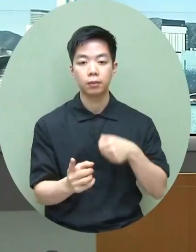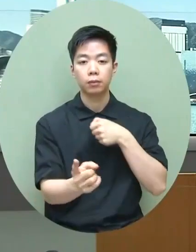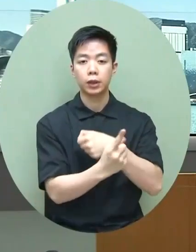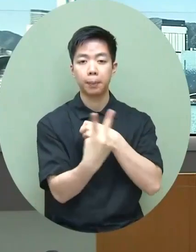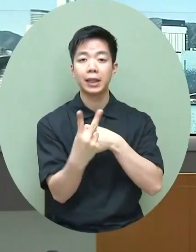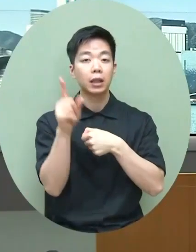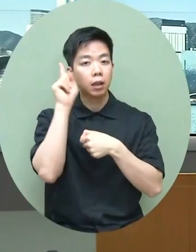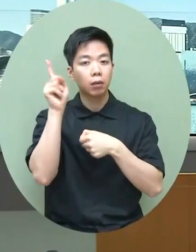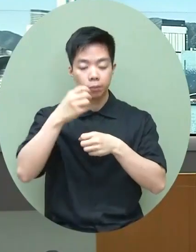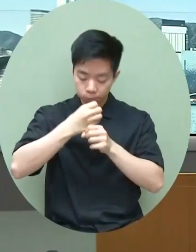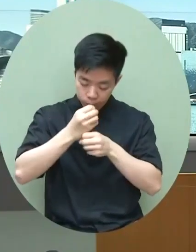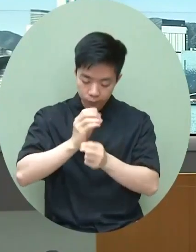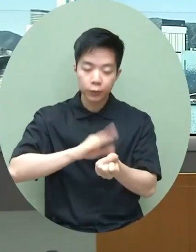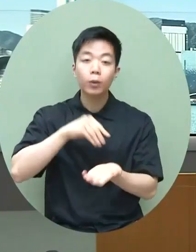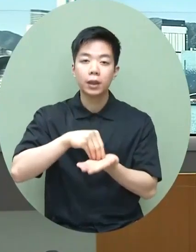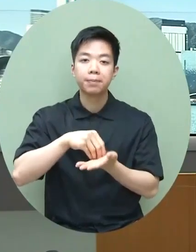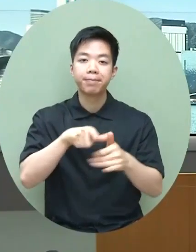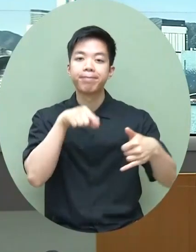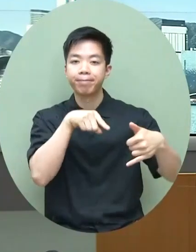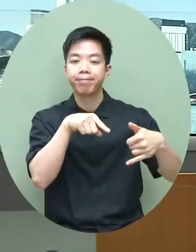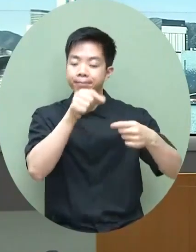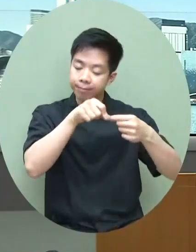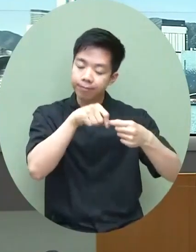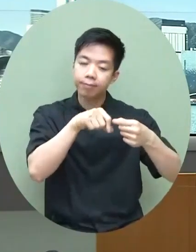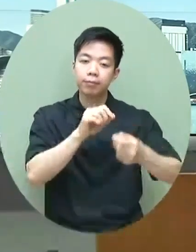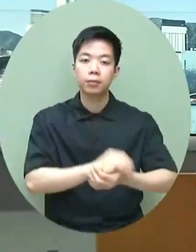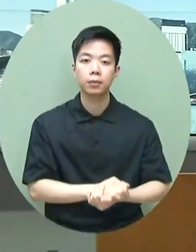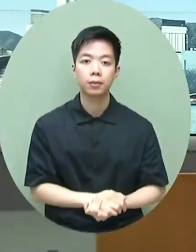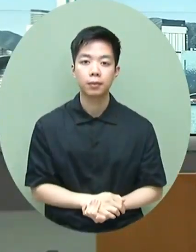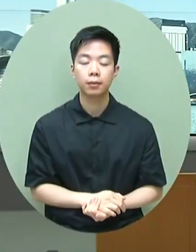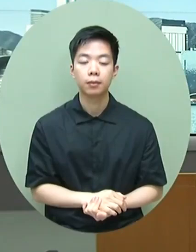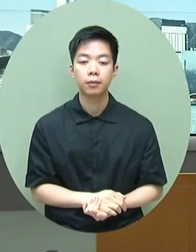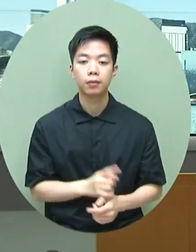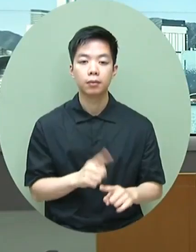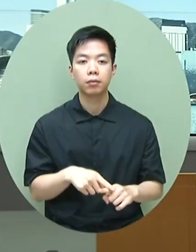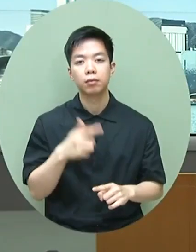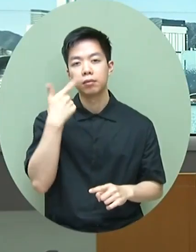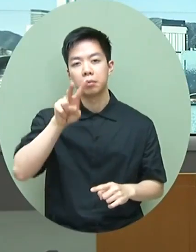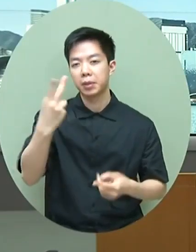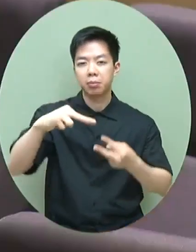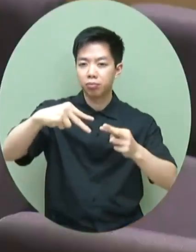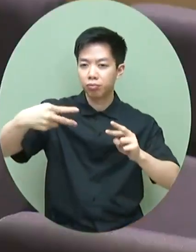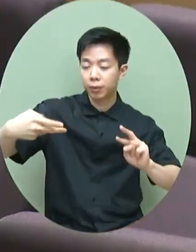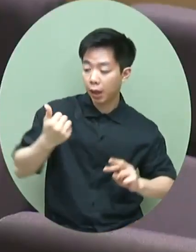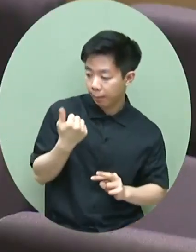案，其實估計有冇機會係一個變種病毒咧，同埋估計佢有冇機會喺香港個檢疫酒店嗰度感染咧？